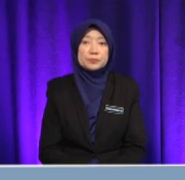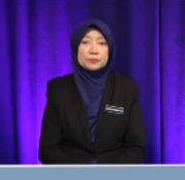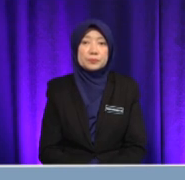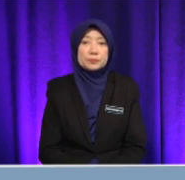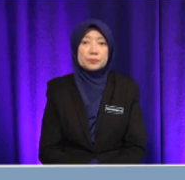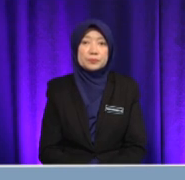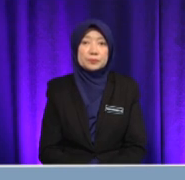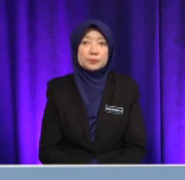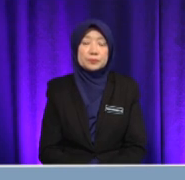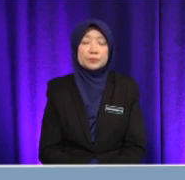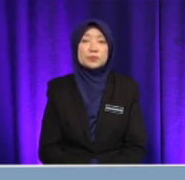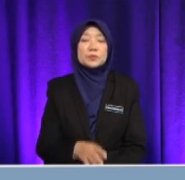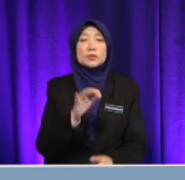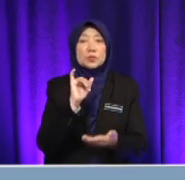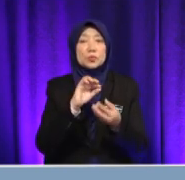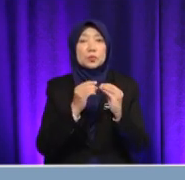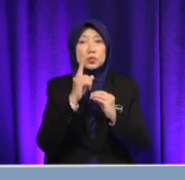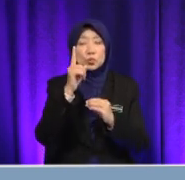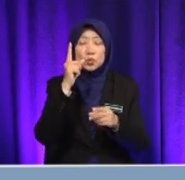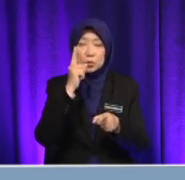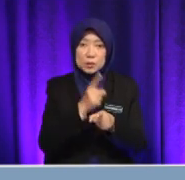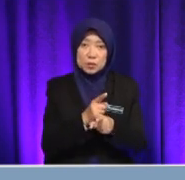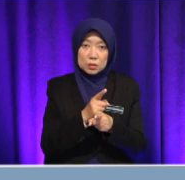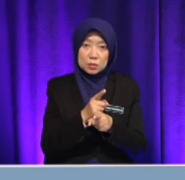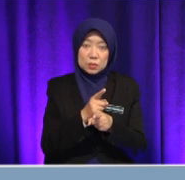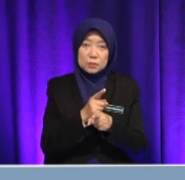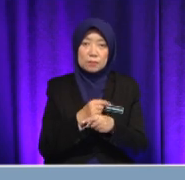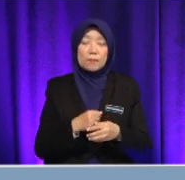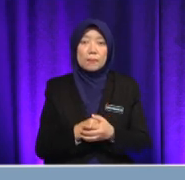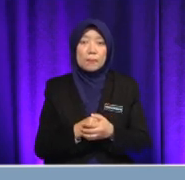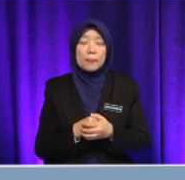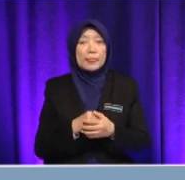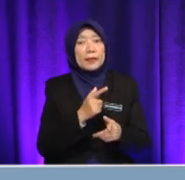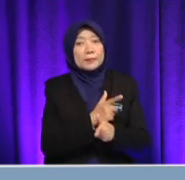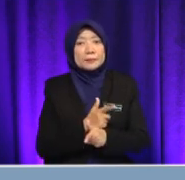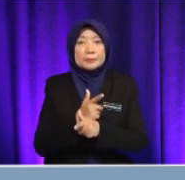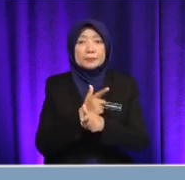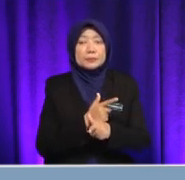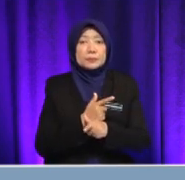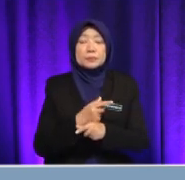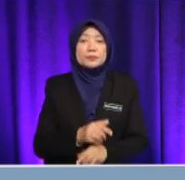panduan itu betul memelihara Marwah